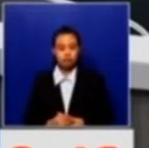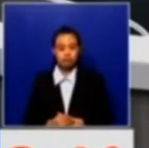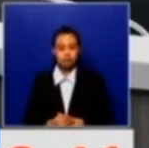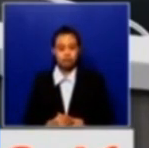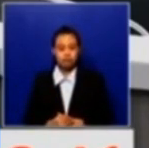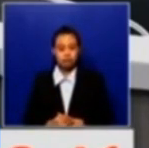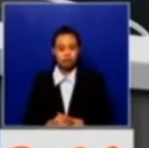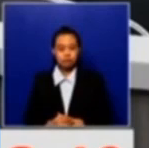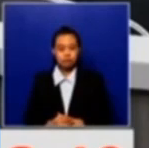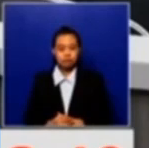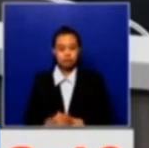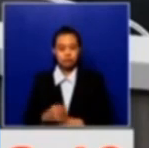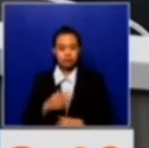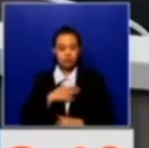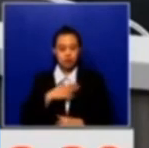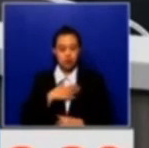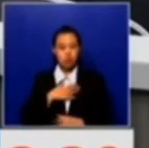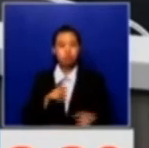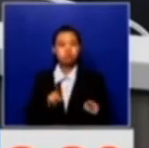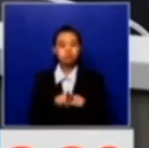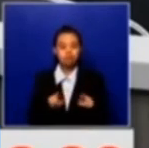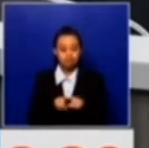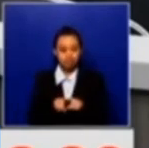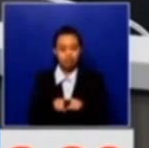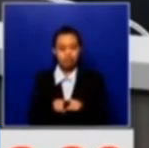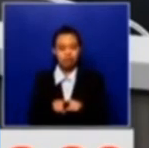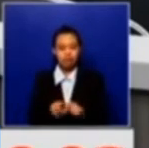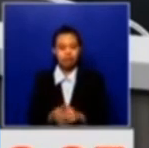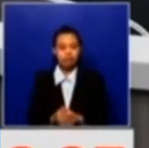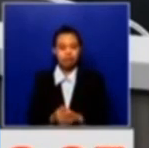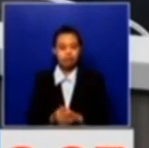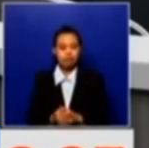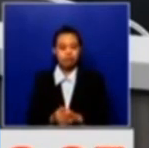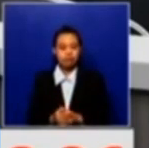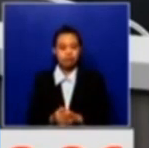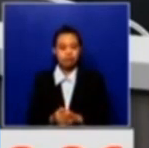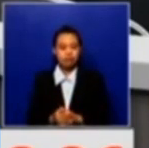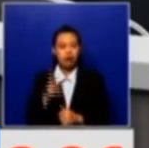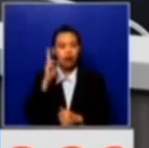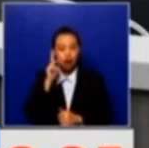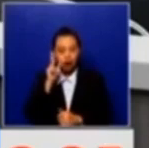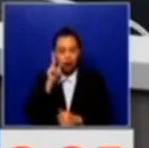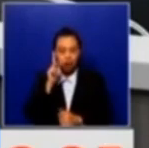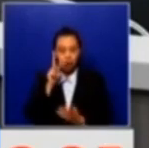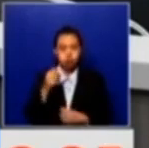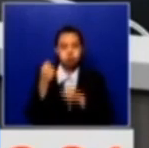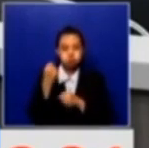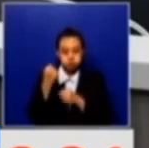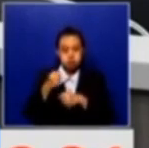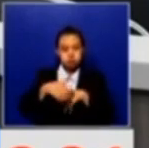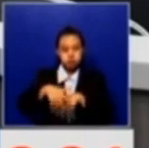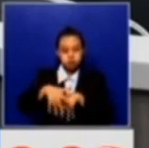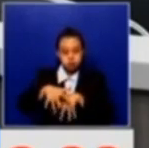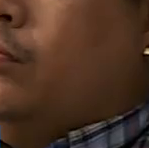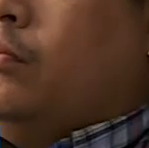ๆปล่อยให้นักศึกษาจัดการชุมนุมในมหาวิทยาลัยอีกต่อไปนะครับโดยอ้างว่าเมื่อธรรมศาสตร์มีการให้นักศึกษาชุมนุมนั้น